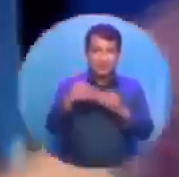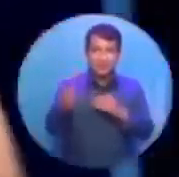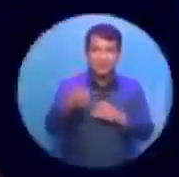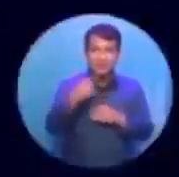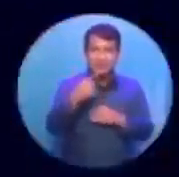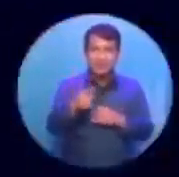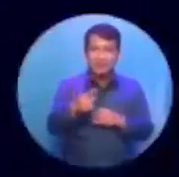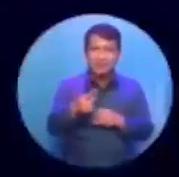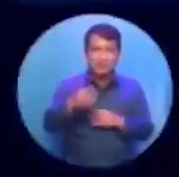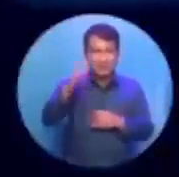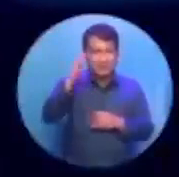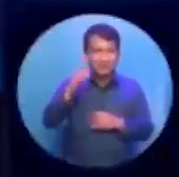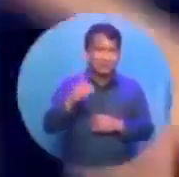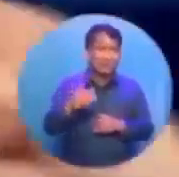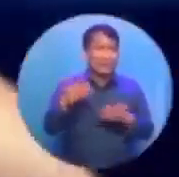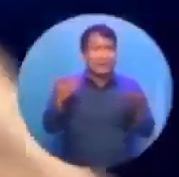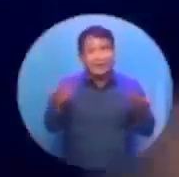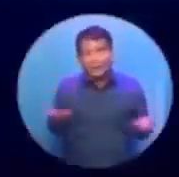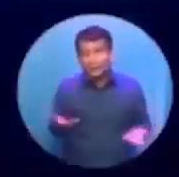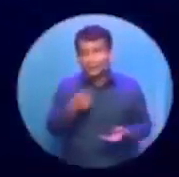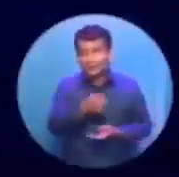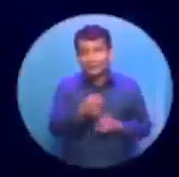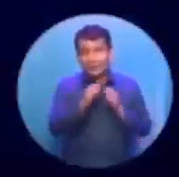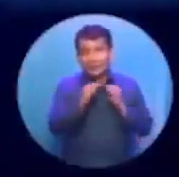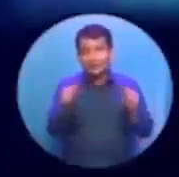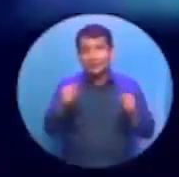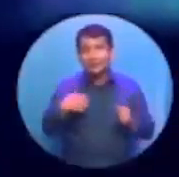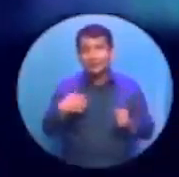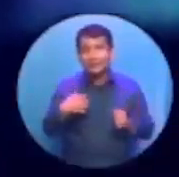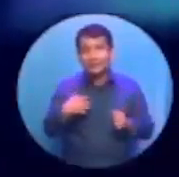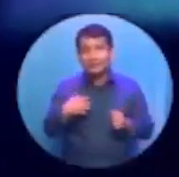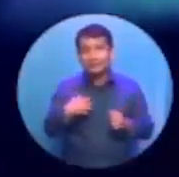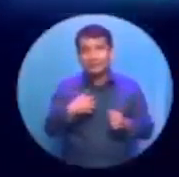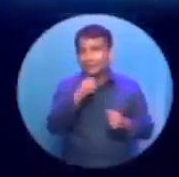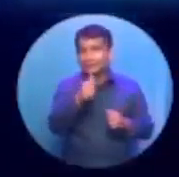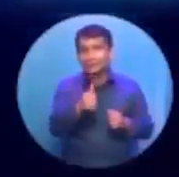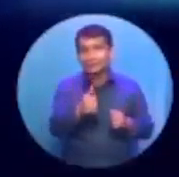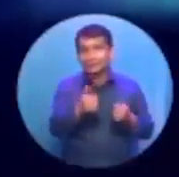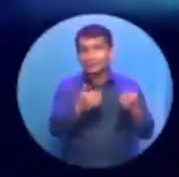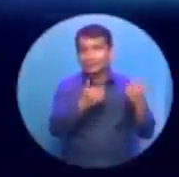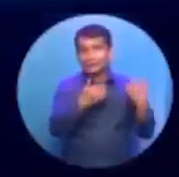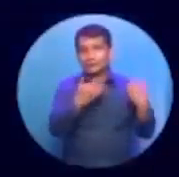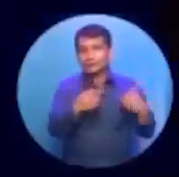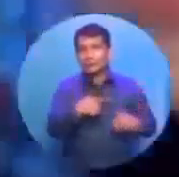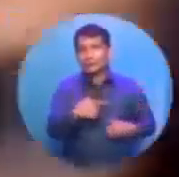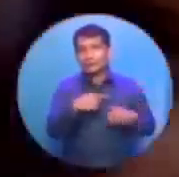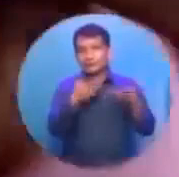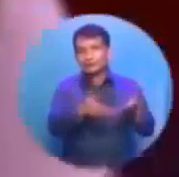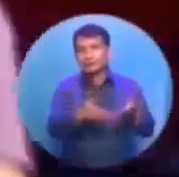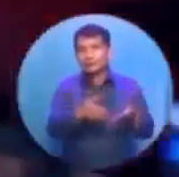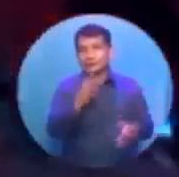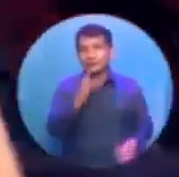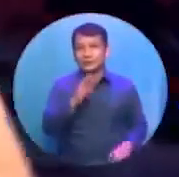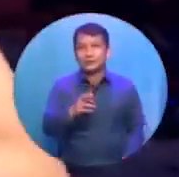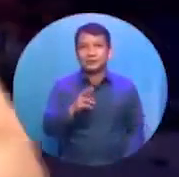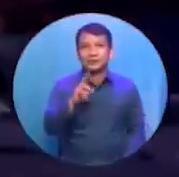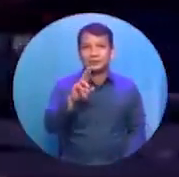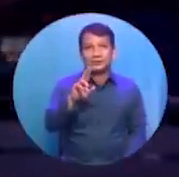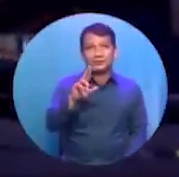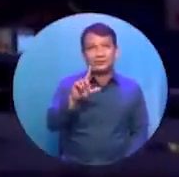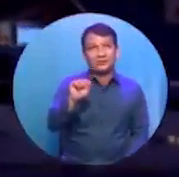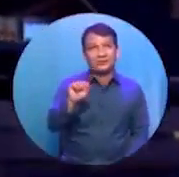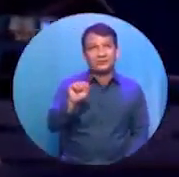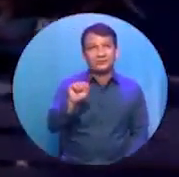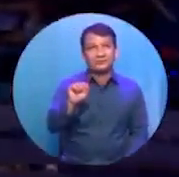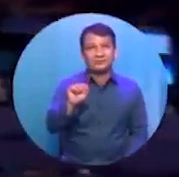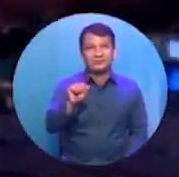Rochelle Rosa Asna, hay nako, kasuhan din niya mga polis na yan, nagpabaya ng kanilang trabaho. Ano ba daw ang ulam nila? Escabet? Back to